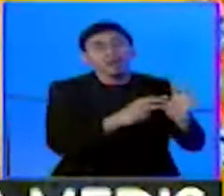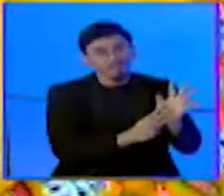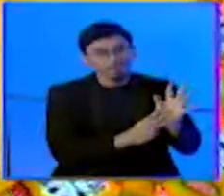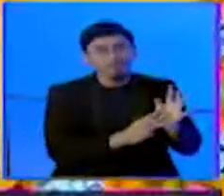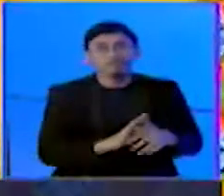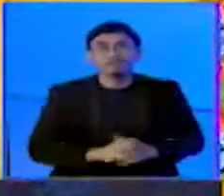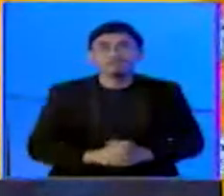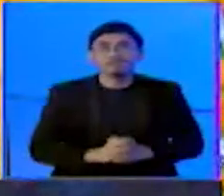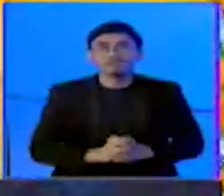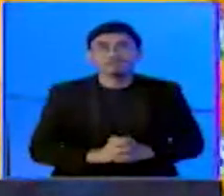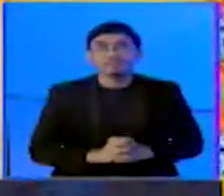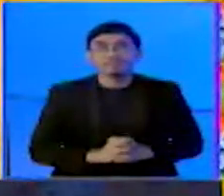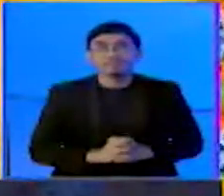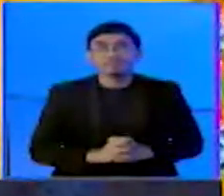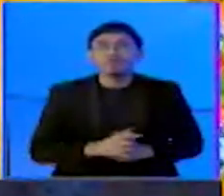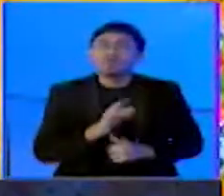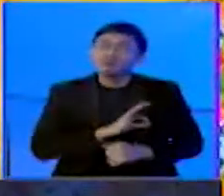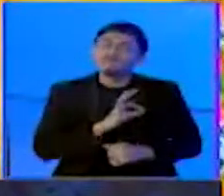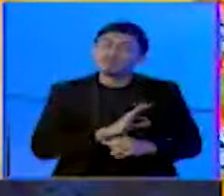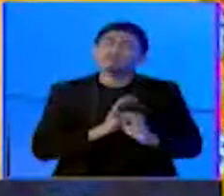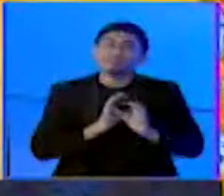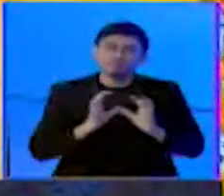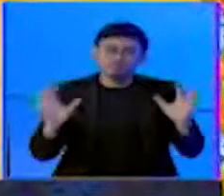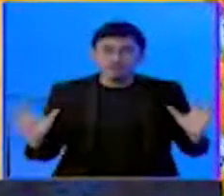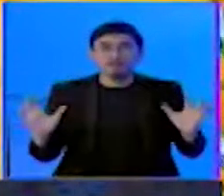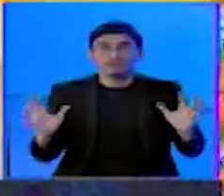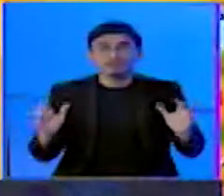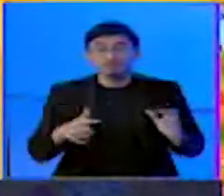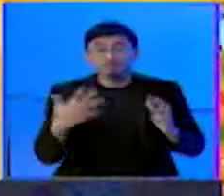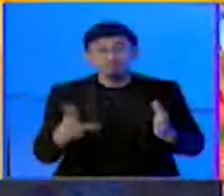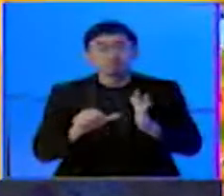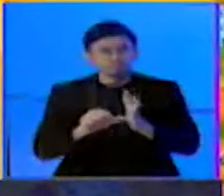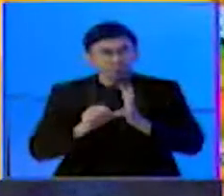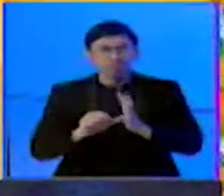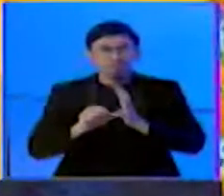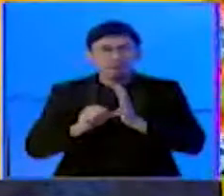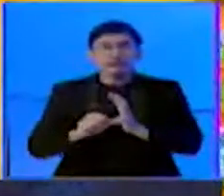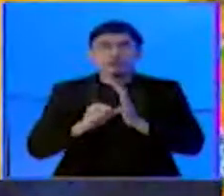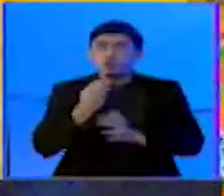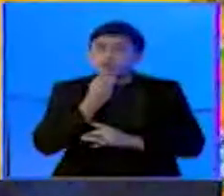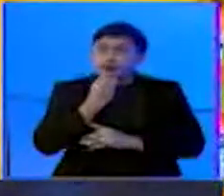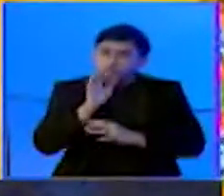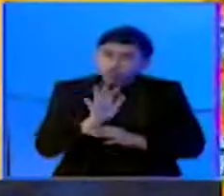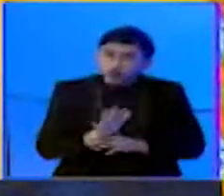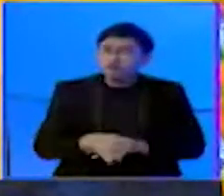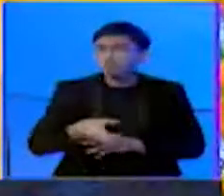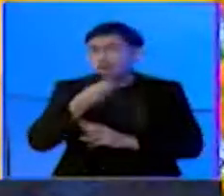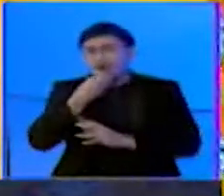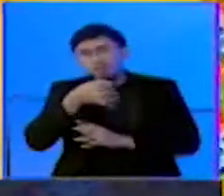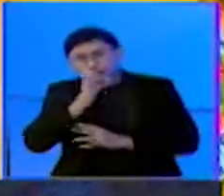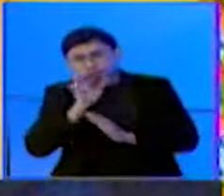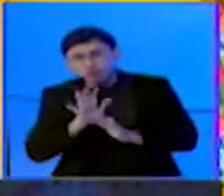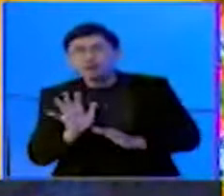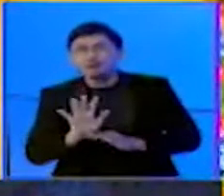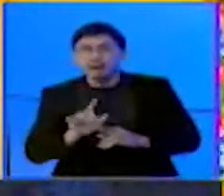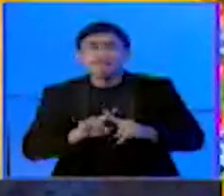sangat besar ya manfaatnya ya, karena bantuannya kan tidak hanya sekedar pangan ya, makan, minuman, dan vitamin. Tentunya